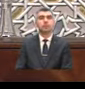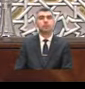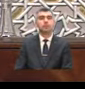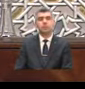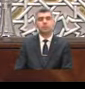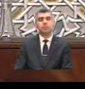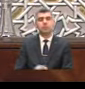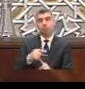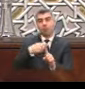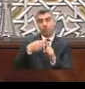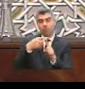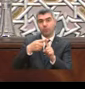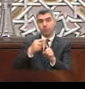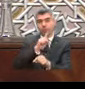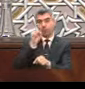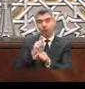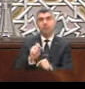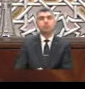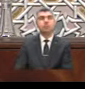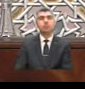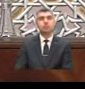هل هناك تعقيبات اضافيه؟